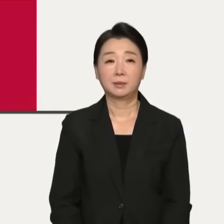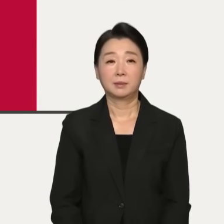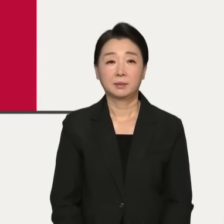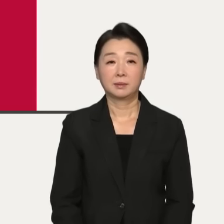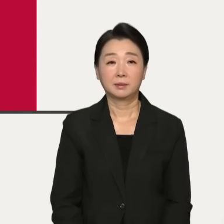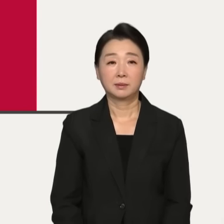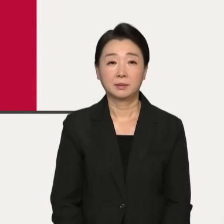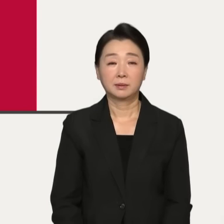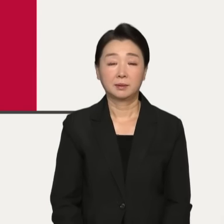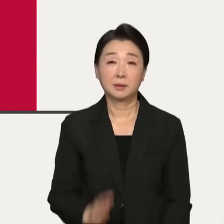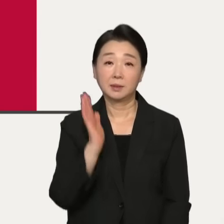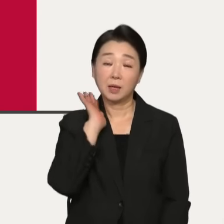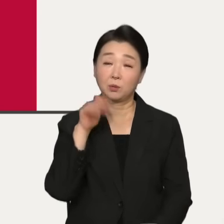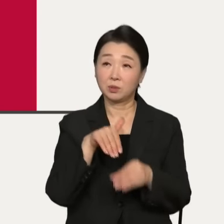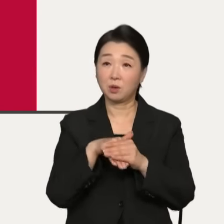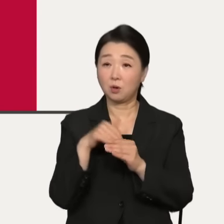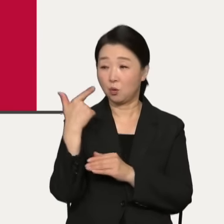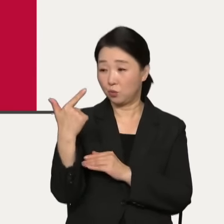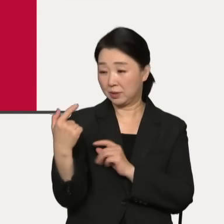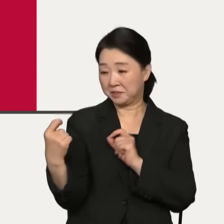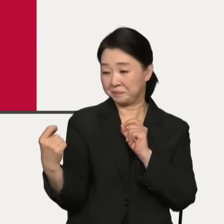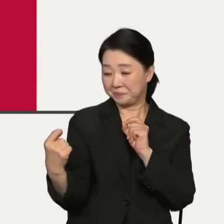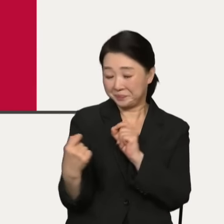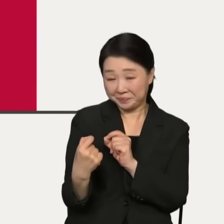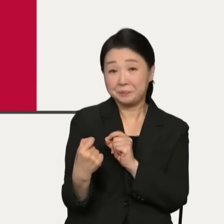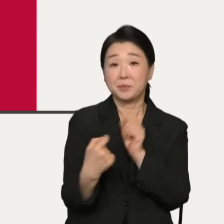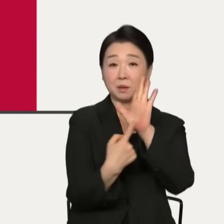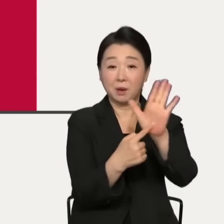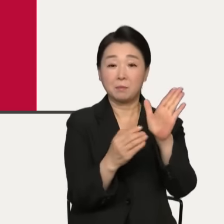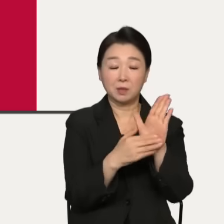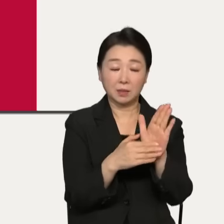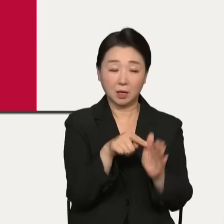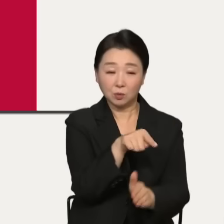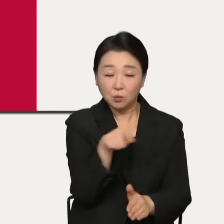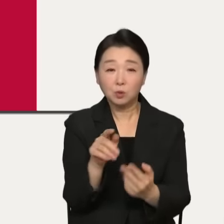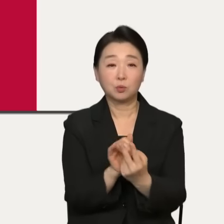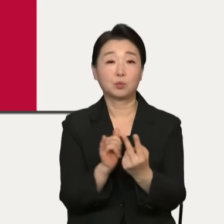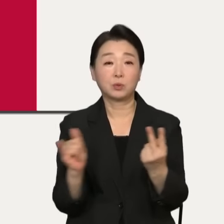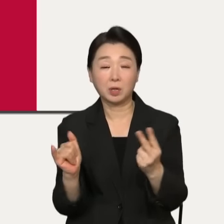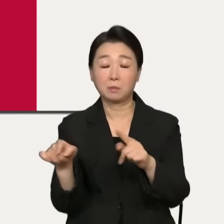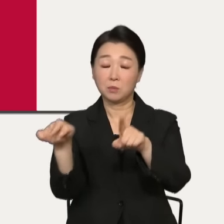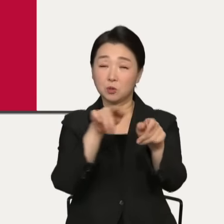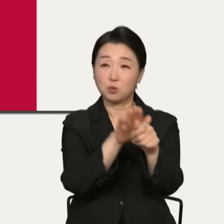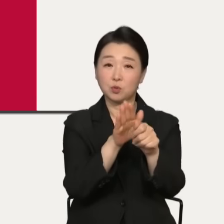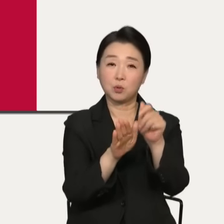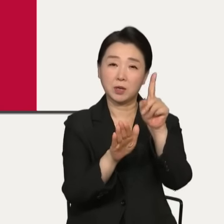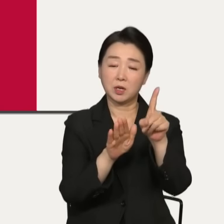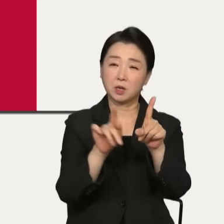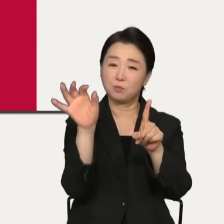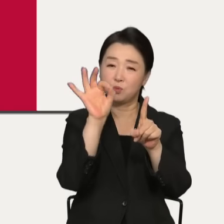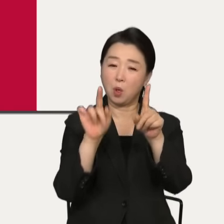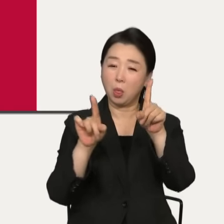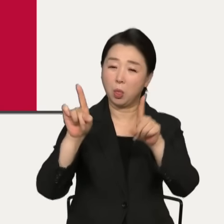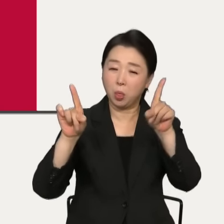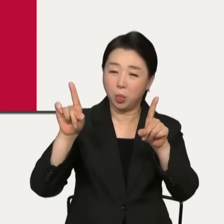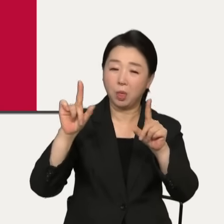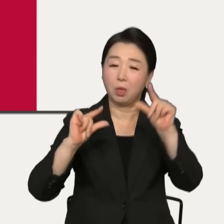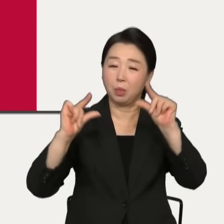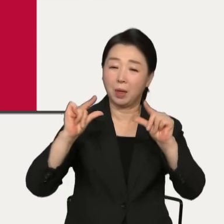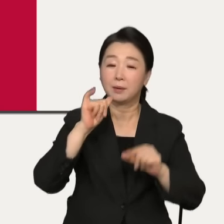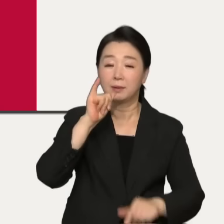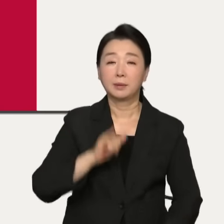이런 가운데 대선을 엿새 앞두고 발표된 여론조사에서 두 후보는 전국 지지율 1%포인트 격차로 여전히 초박빙